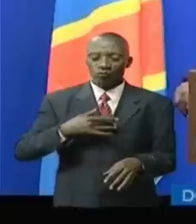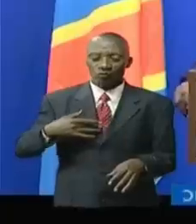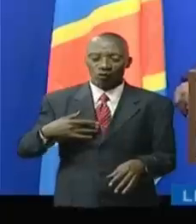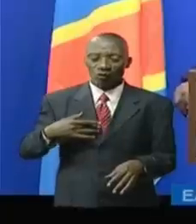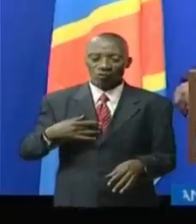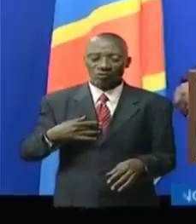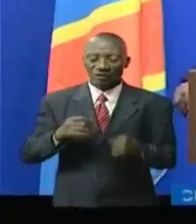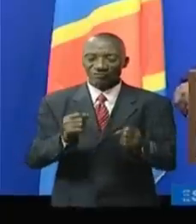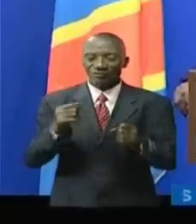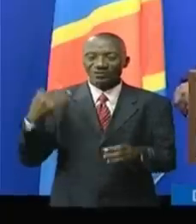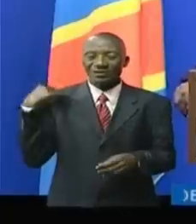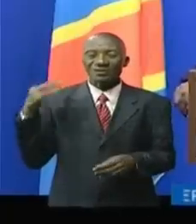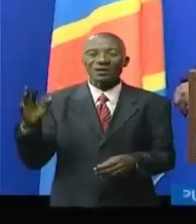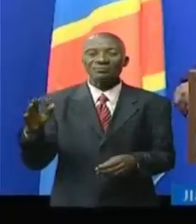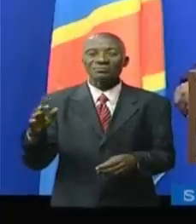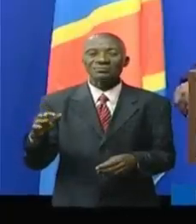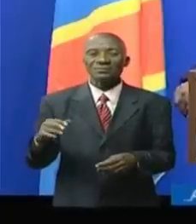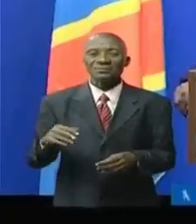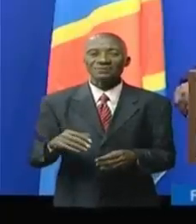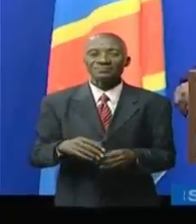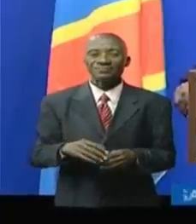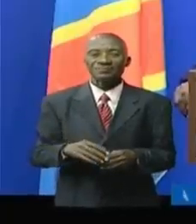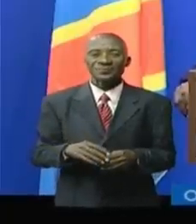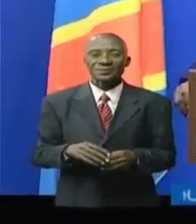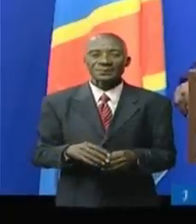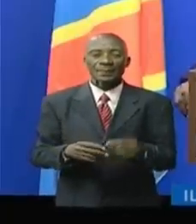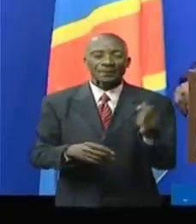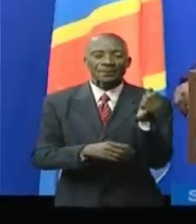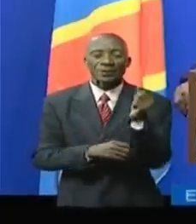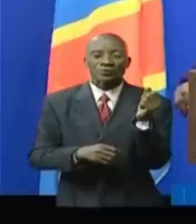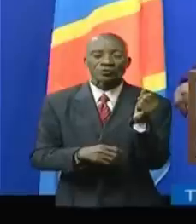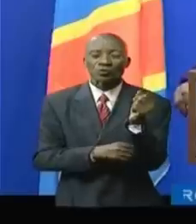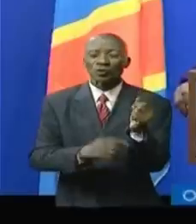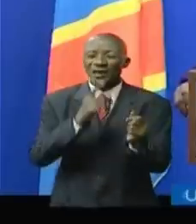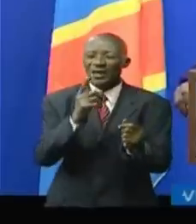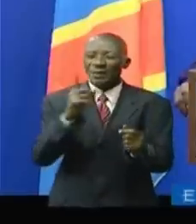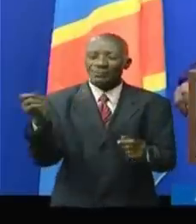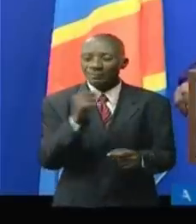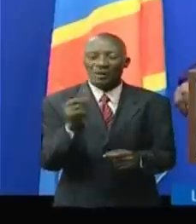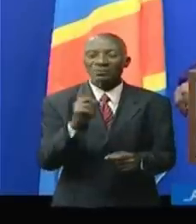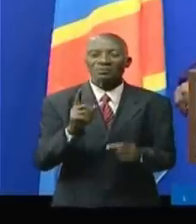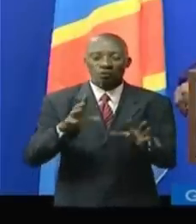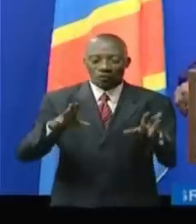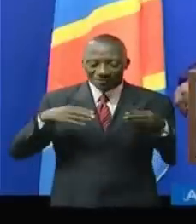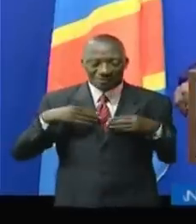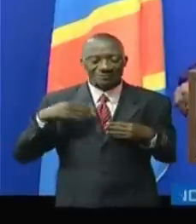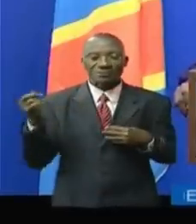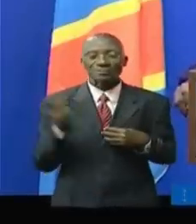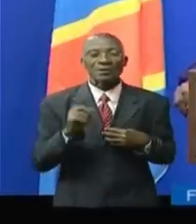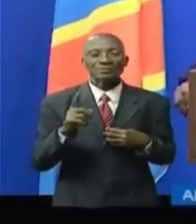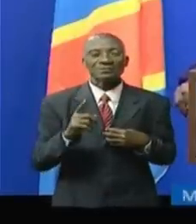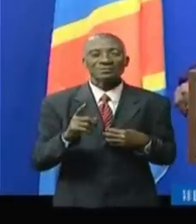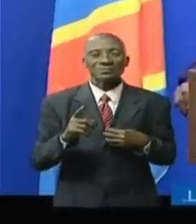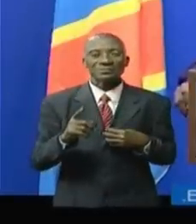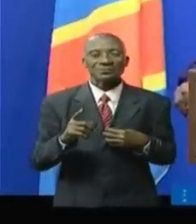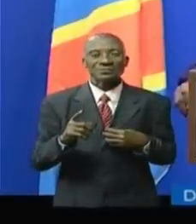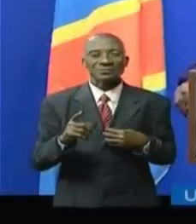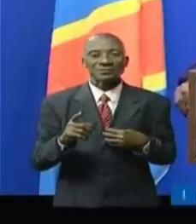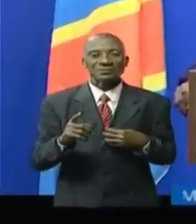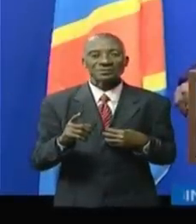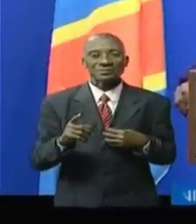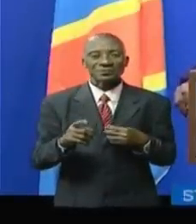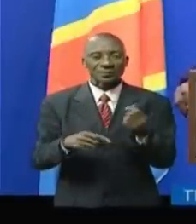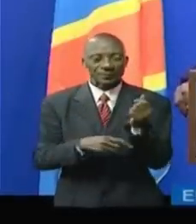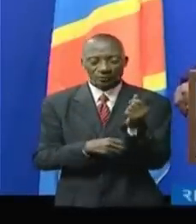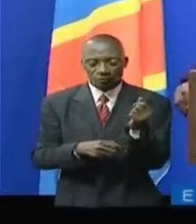Personne, tout ce qui se passe là est inacceptable. personne ne peut se permettre de poser ce